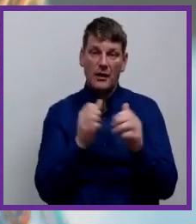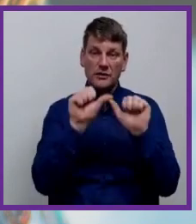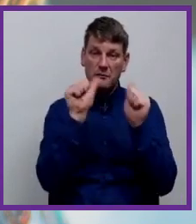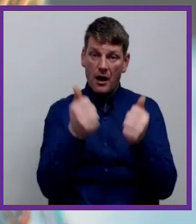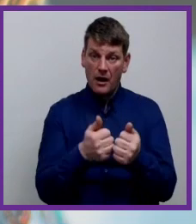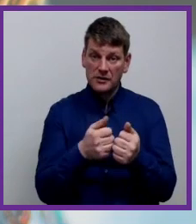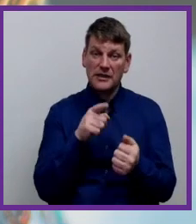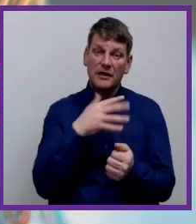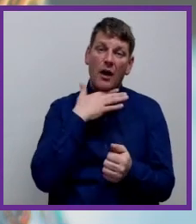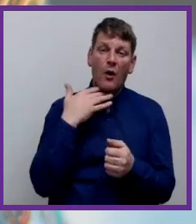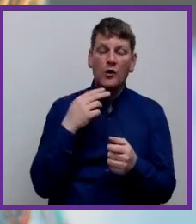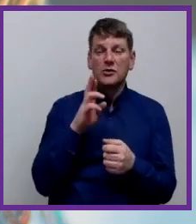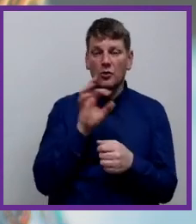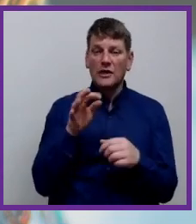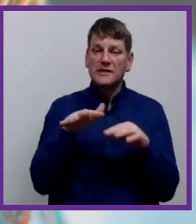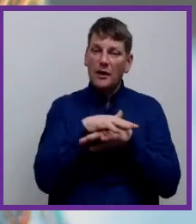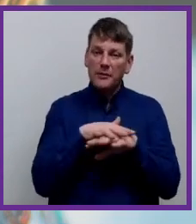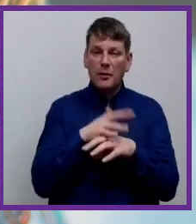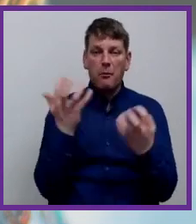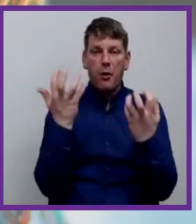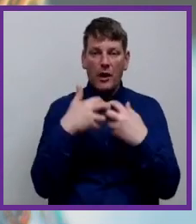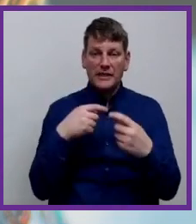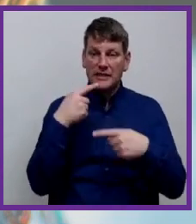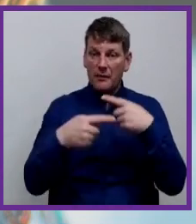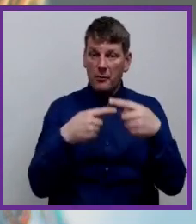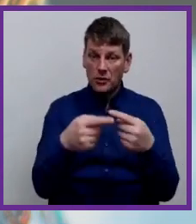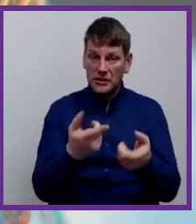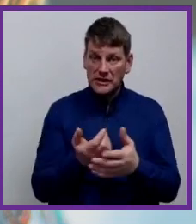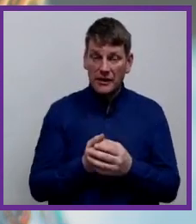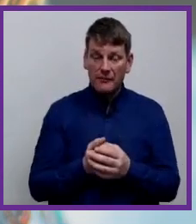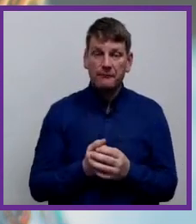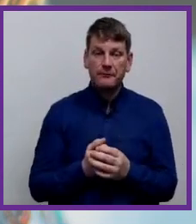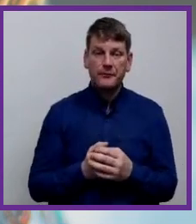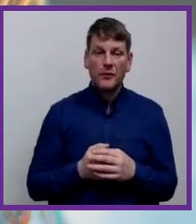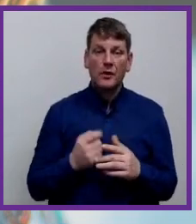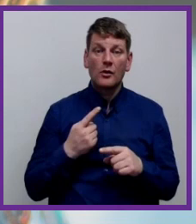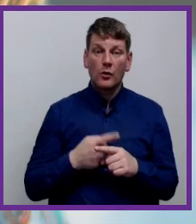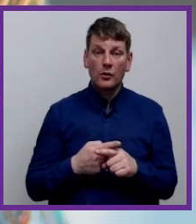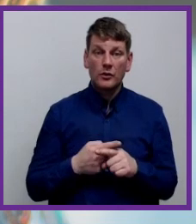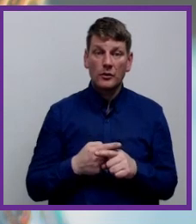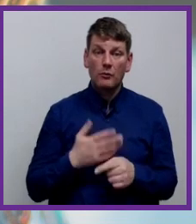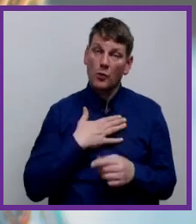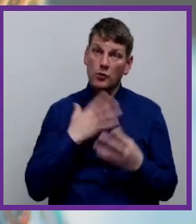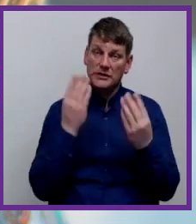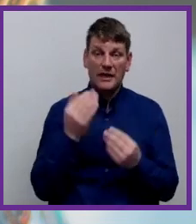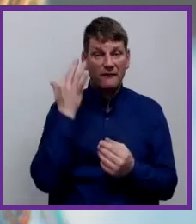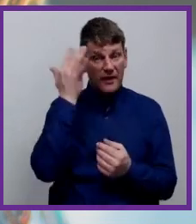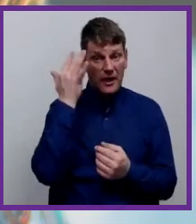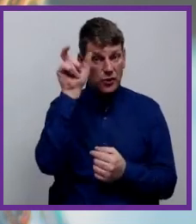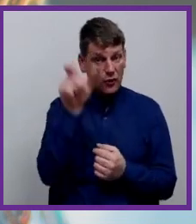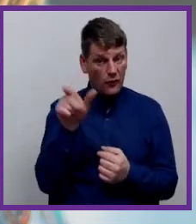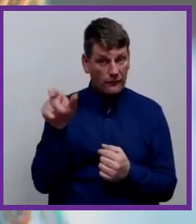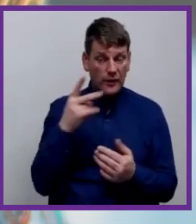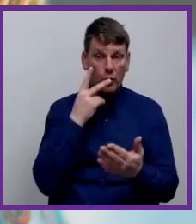daudz no tādiem sabiedrības un politiskiem procesiem. Un mūsdienu filozofi savukārt